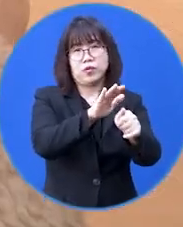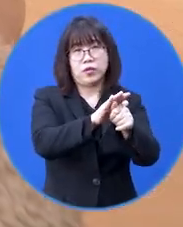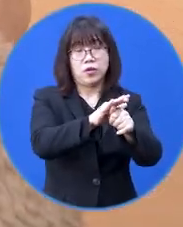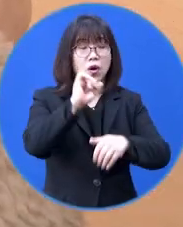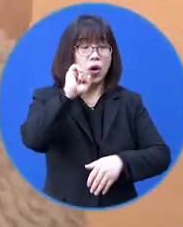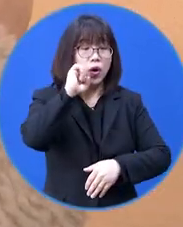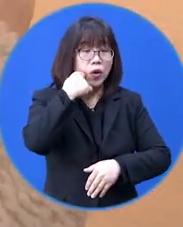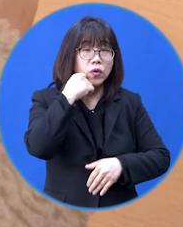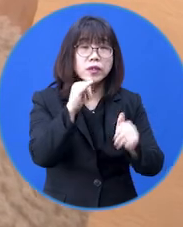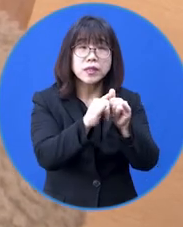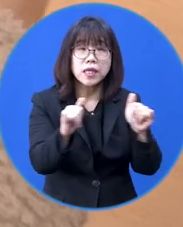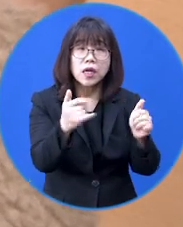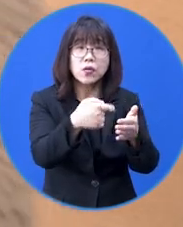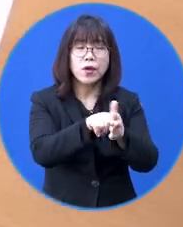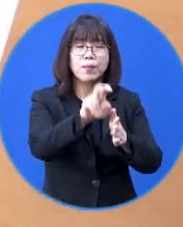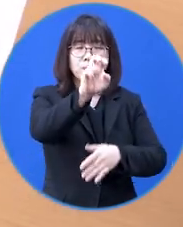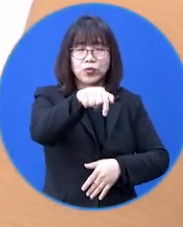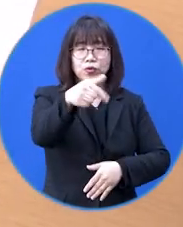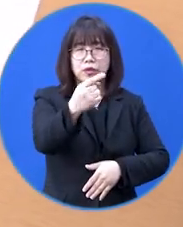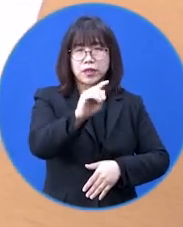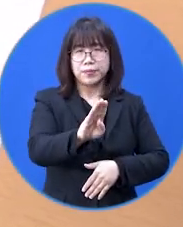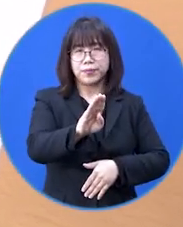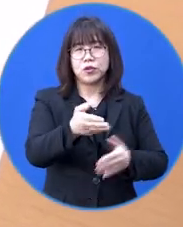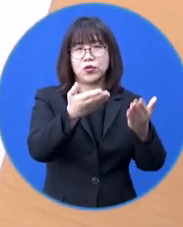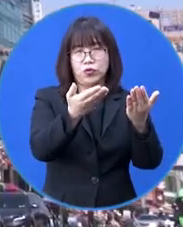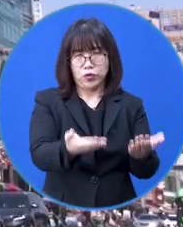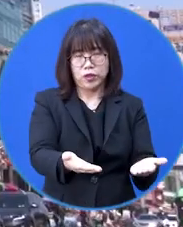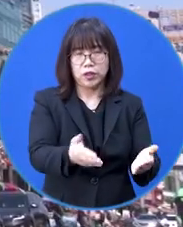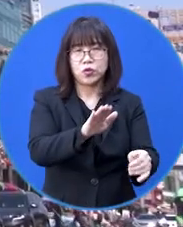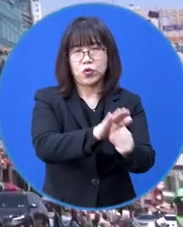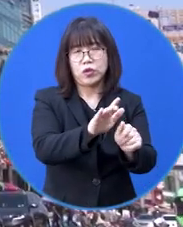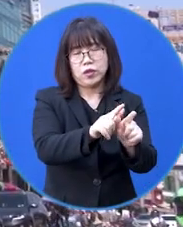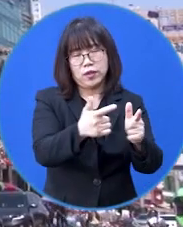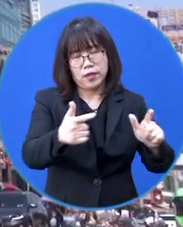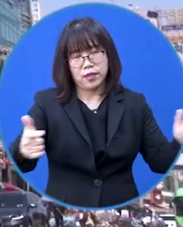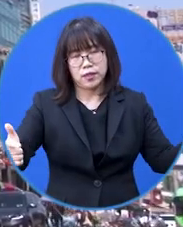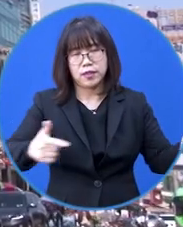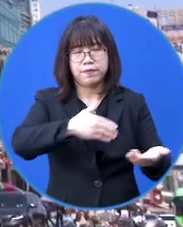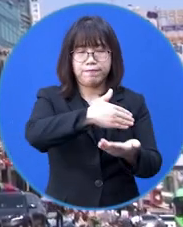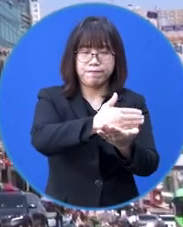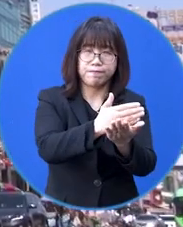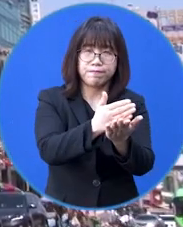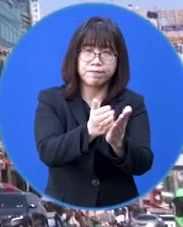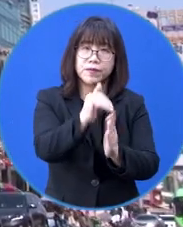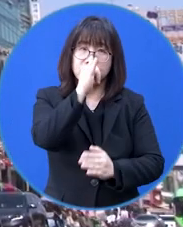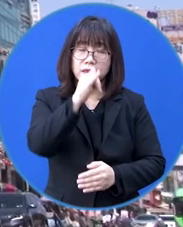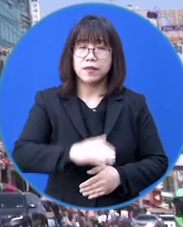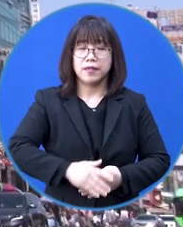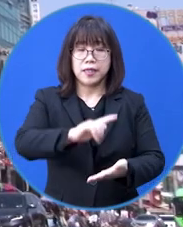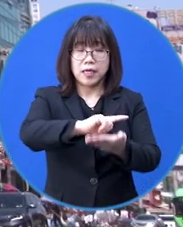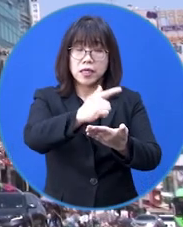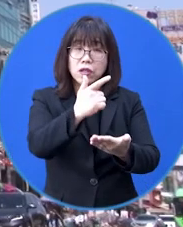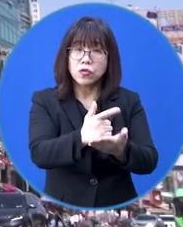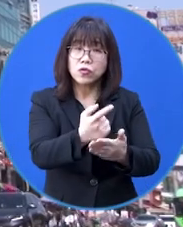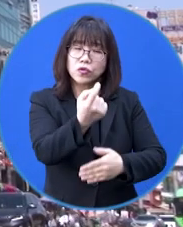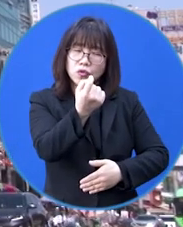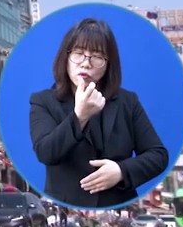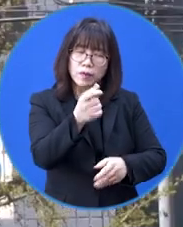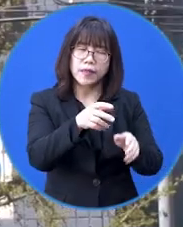운영하며 현실적으로 어려운 소상공인 근로자의 무급휴직을 지원하기 위해 다양한 정책을 내놓고